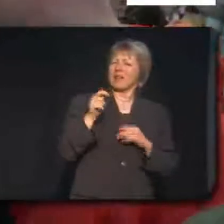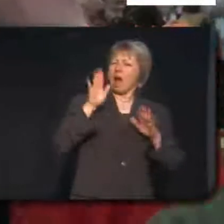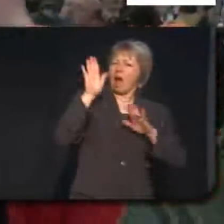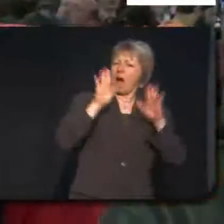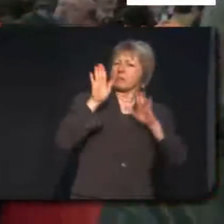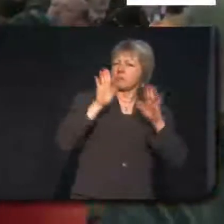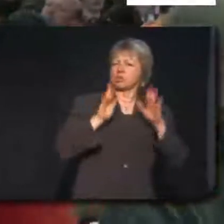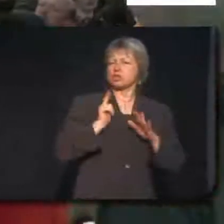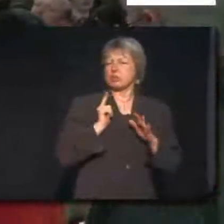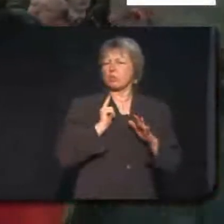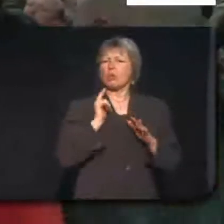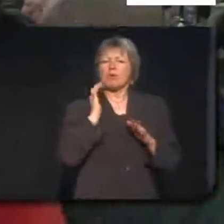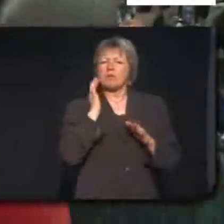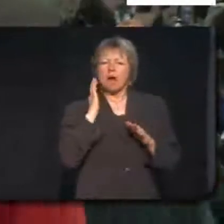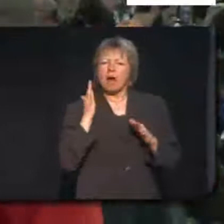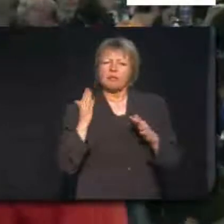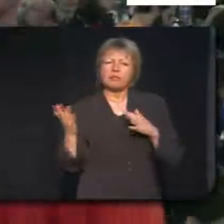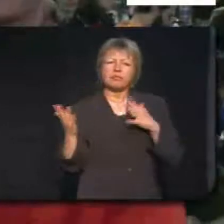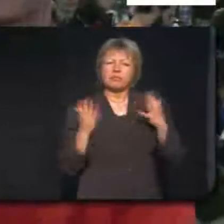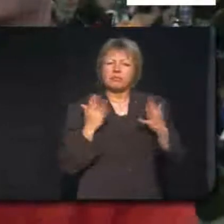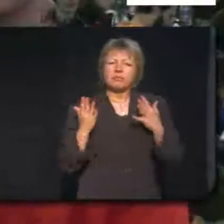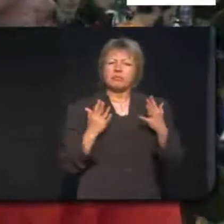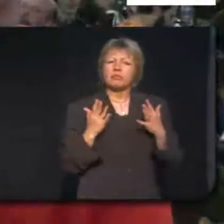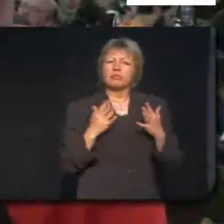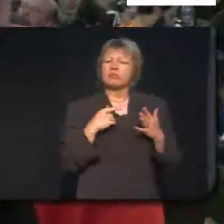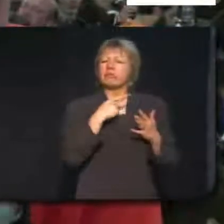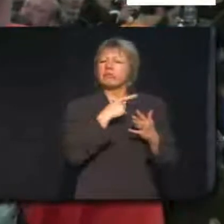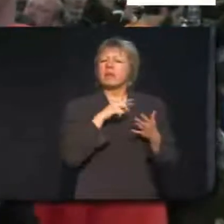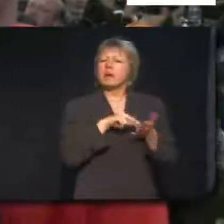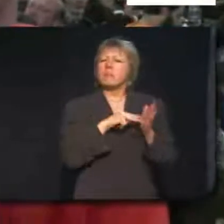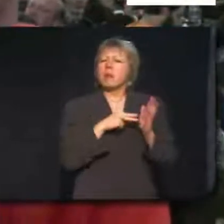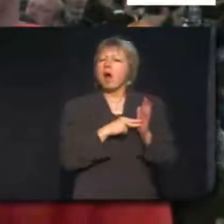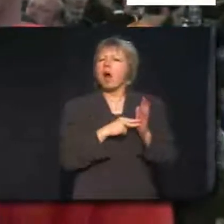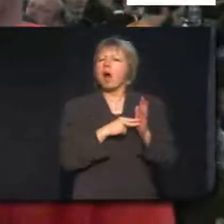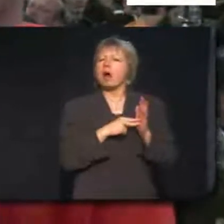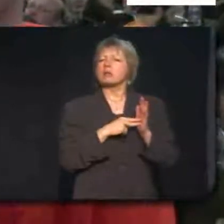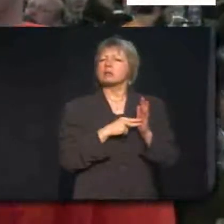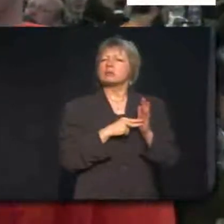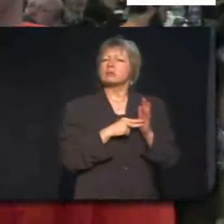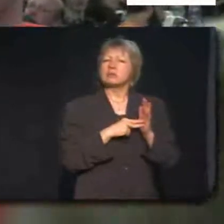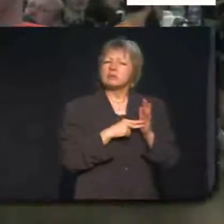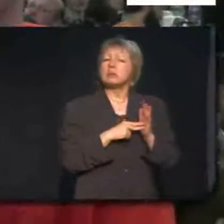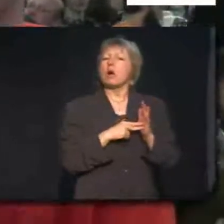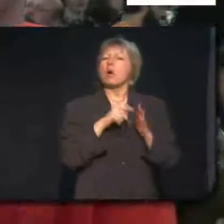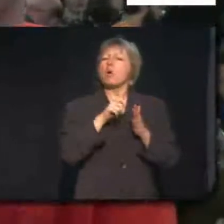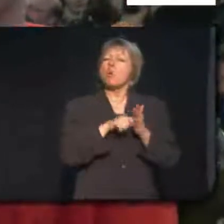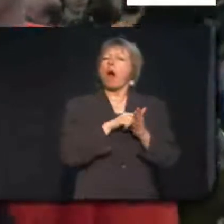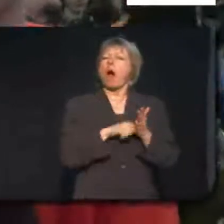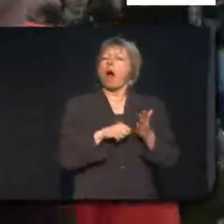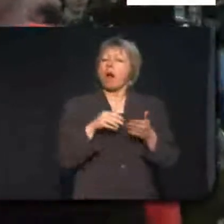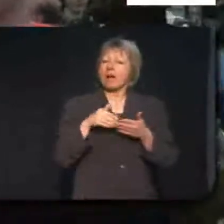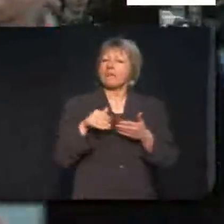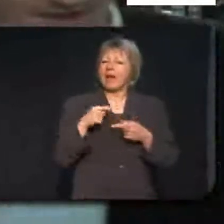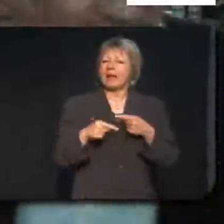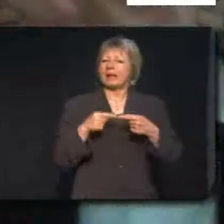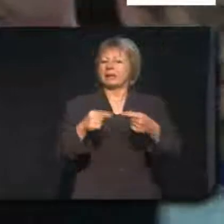wann sollen die wann plant in die Wahlleitung die beschlossene Fortsetzung der wahlorientierung